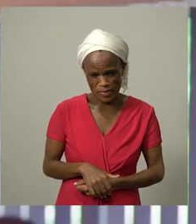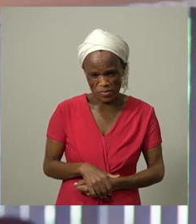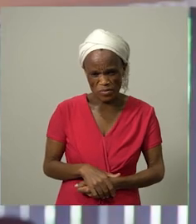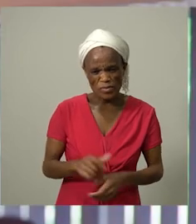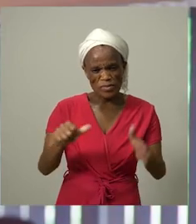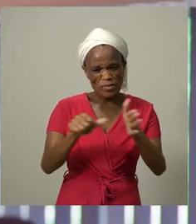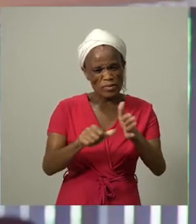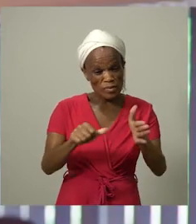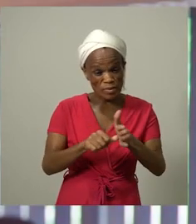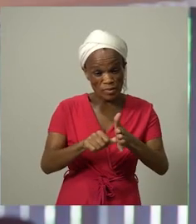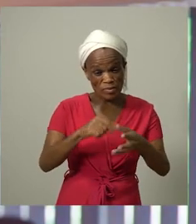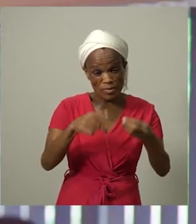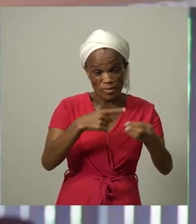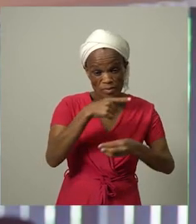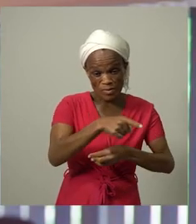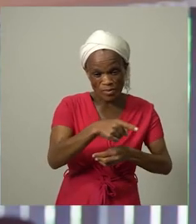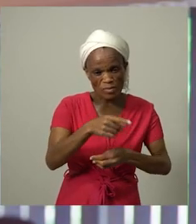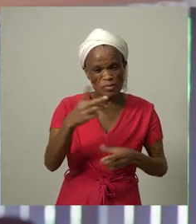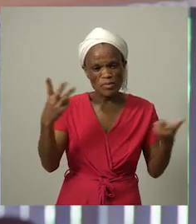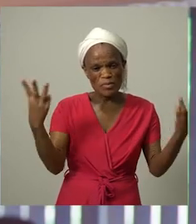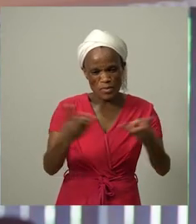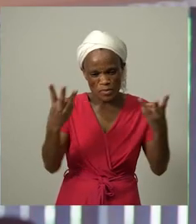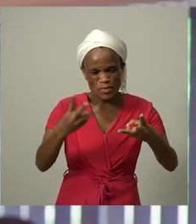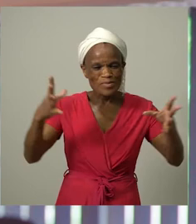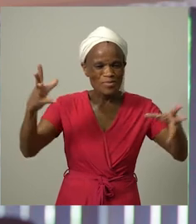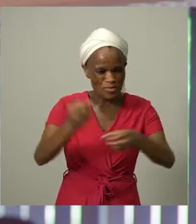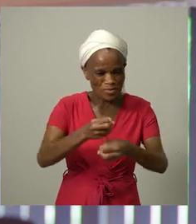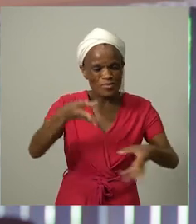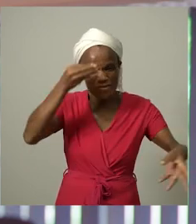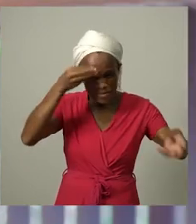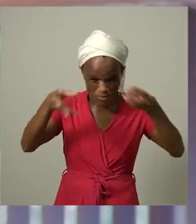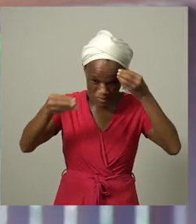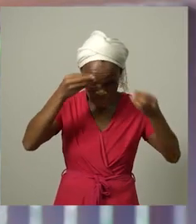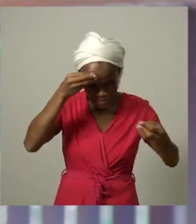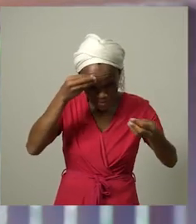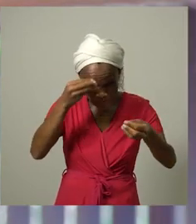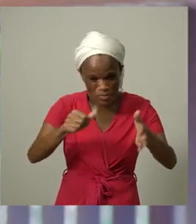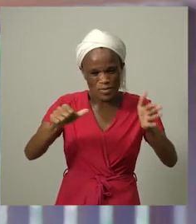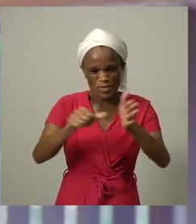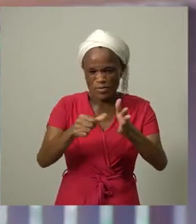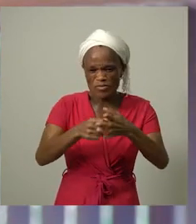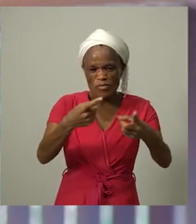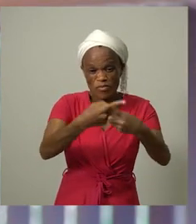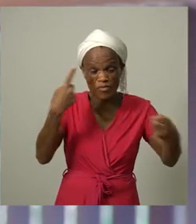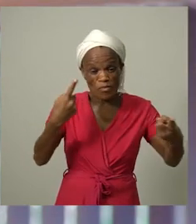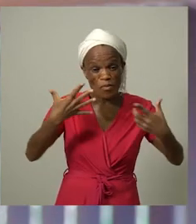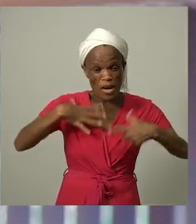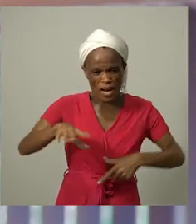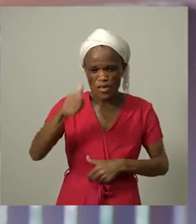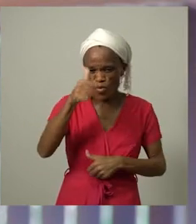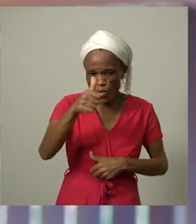Into ebalulekile nje ukuthi abantu bazitholele bona ulwazi kubantu